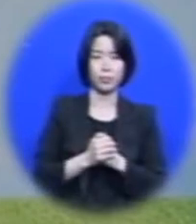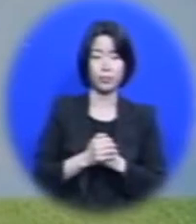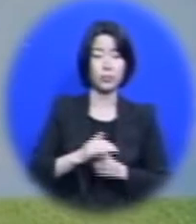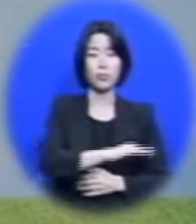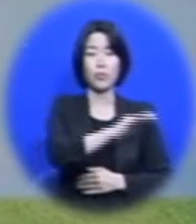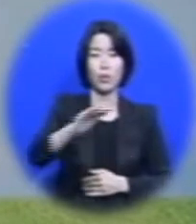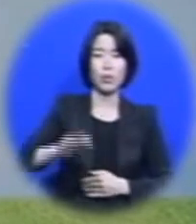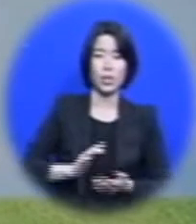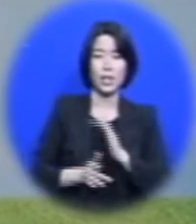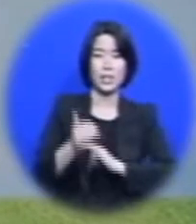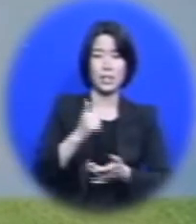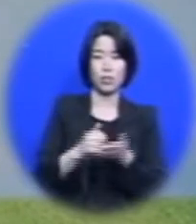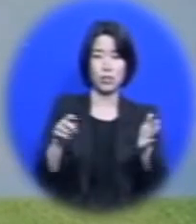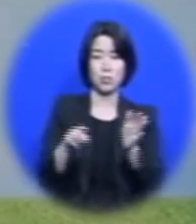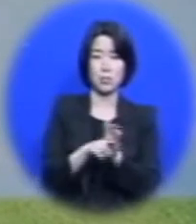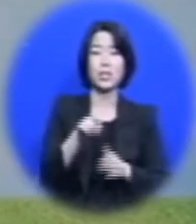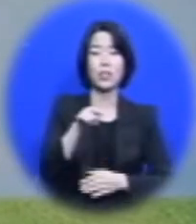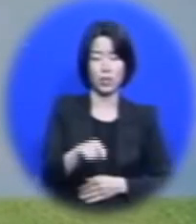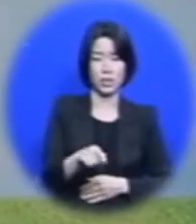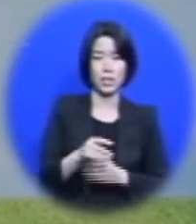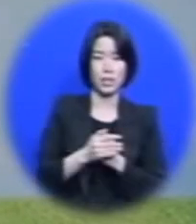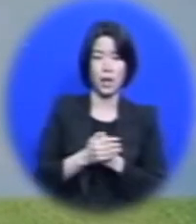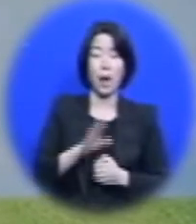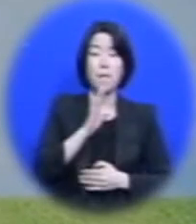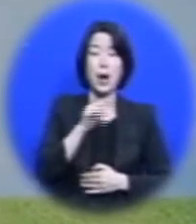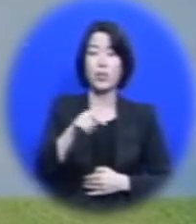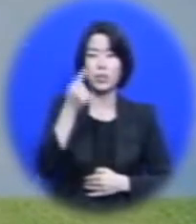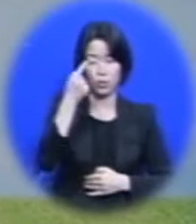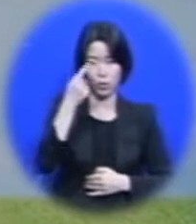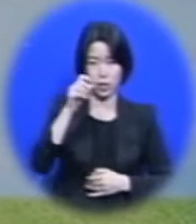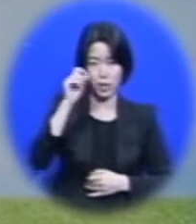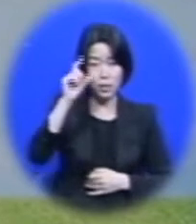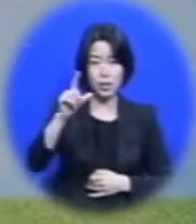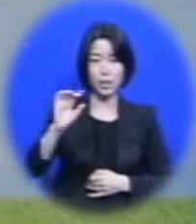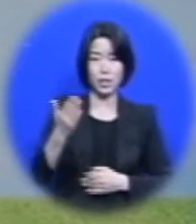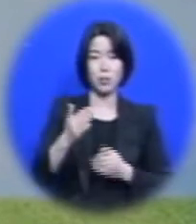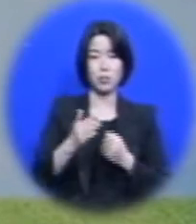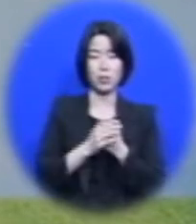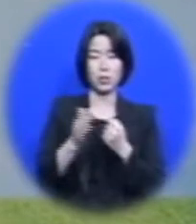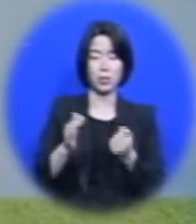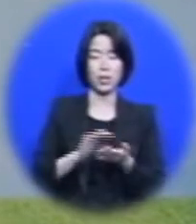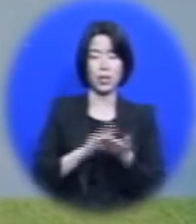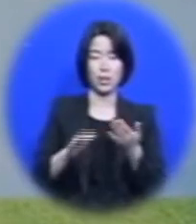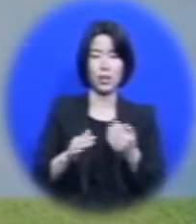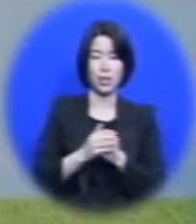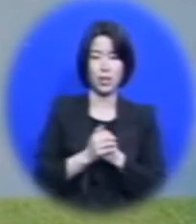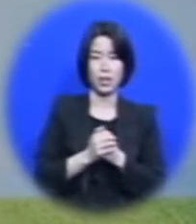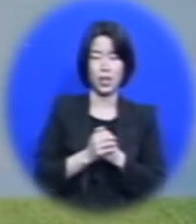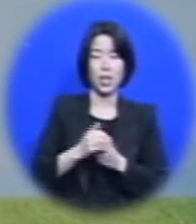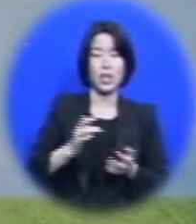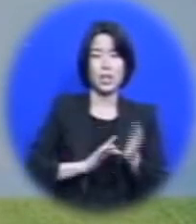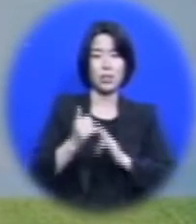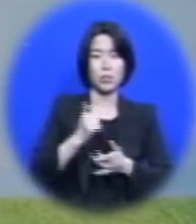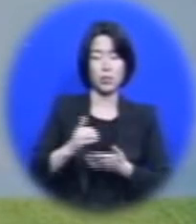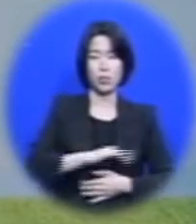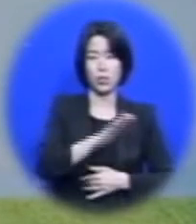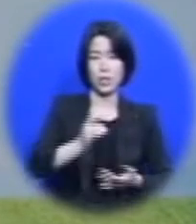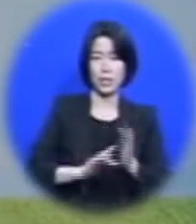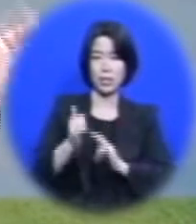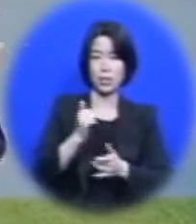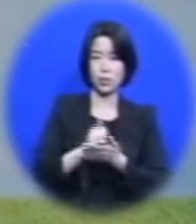우리가 예수님을 믿는 것은 바로 그 눈이 뜨이기 때문입니다. 예수님은 우리가 예수님을 정말